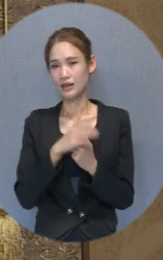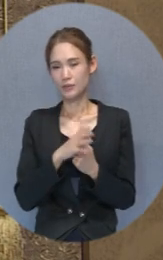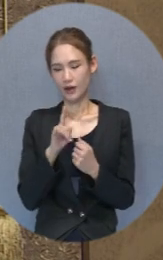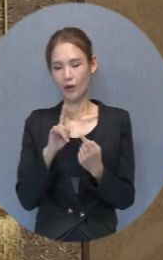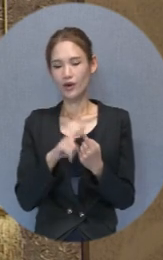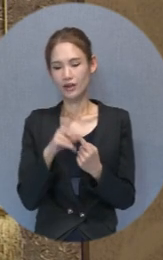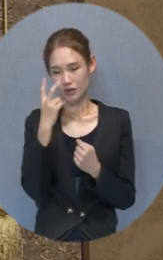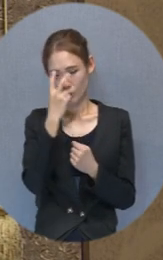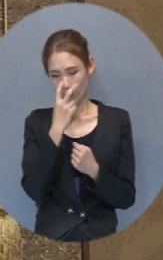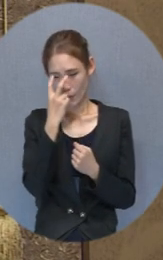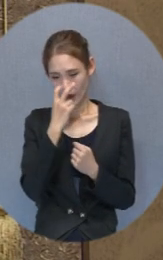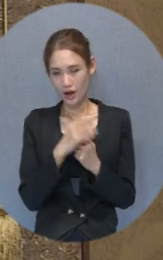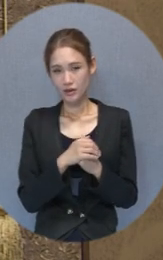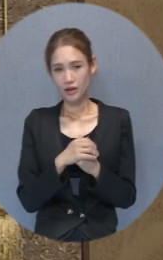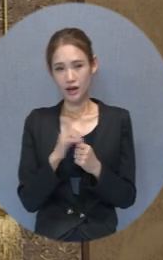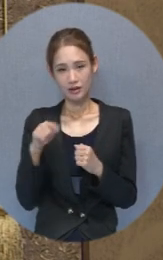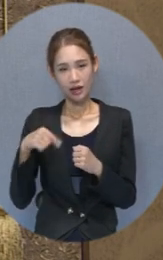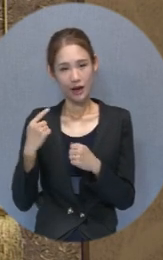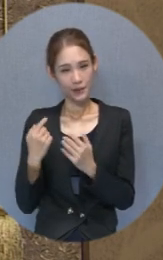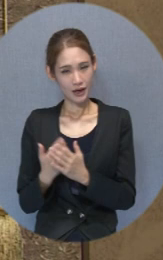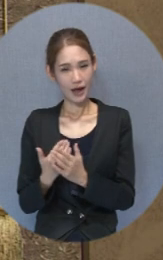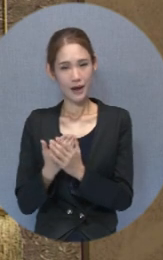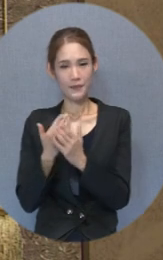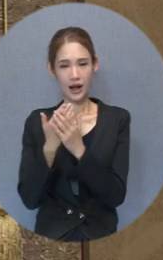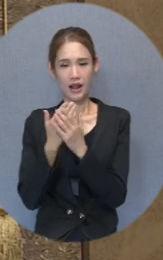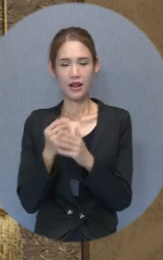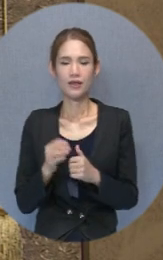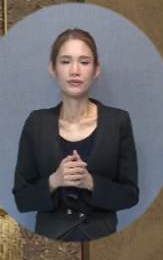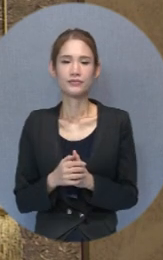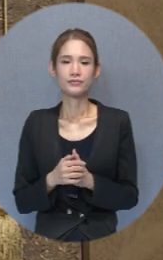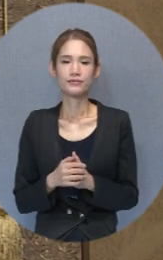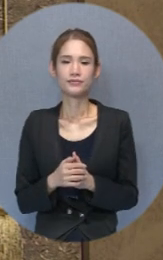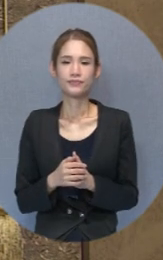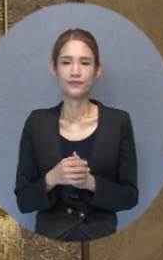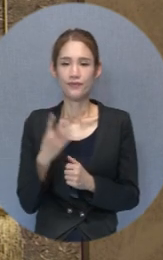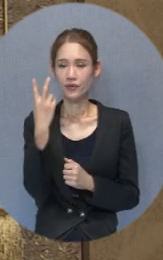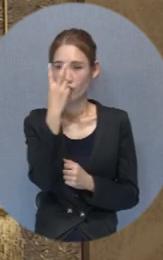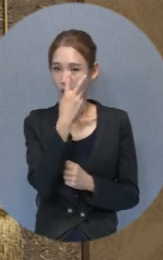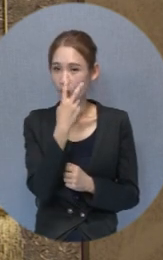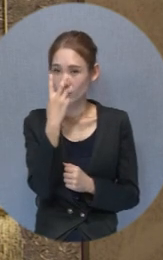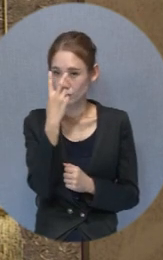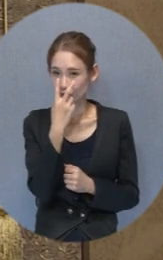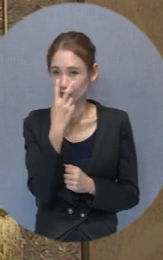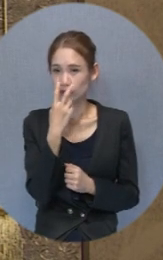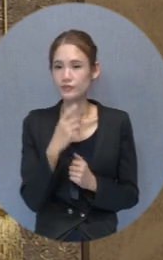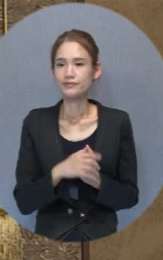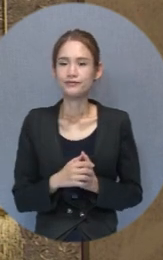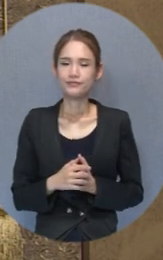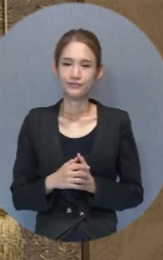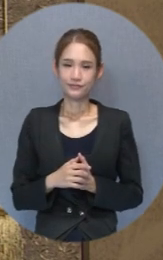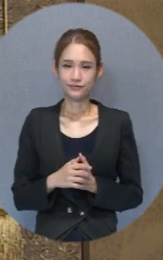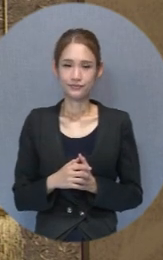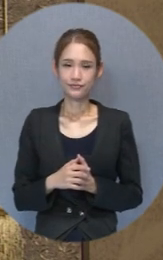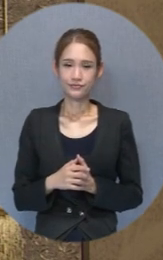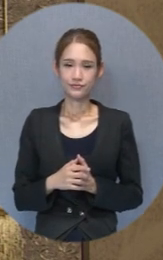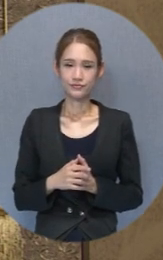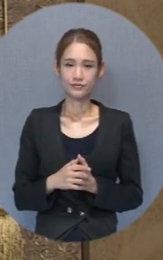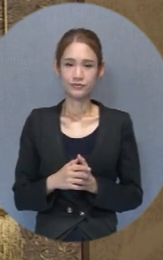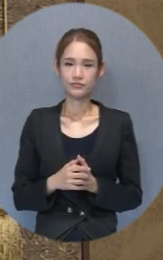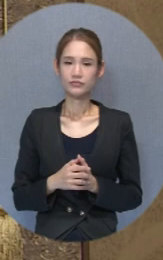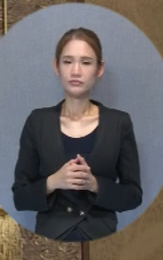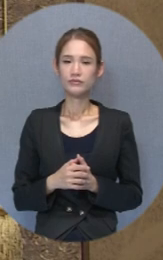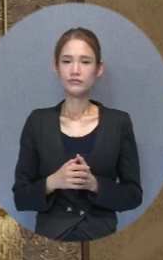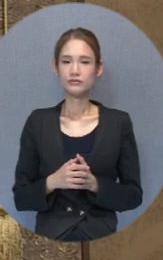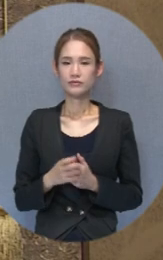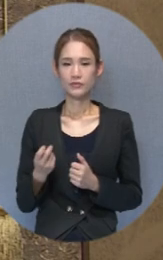조사를 하고요. 네. 그 다음에 이제 개발을 해요. 네. 개발을 해서 검수를 해요. 그러니까 그것들을 다시